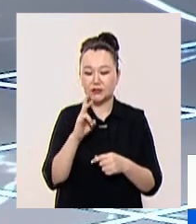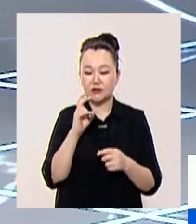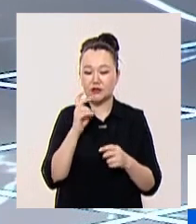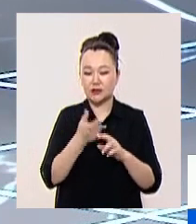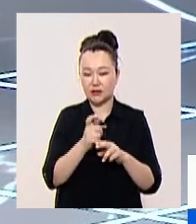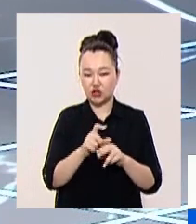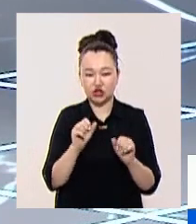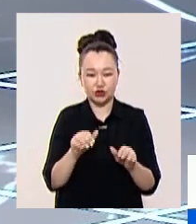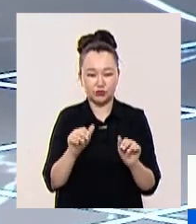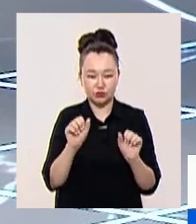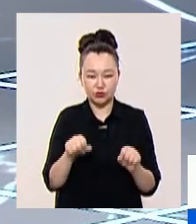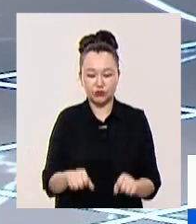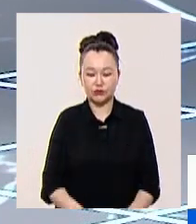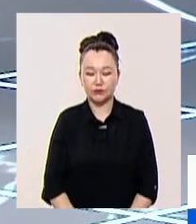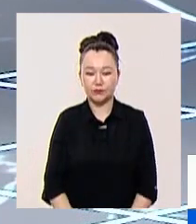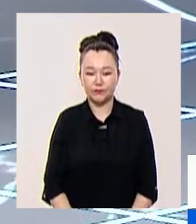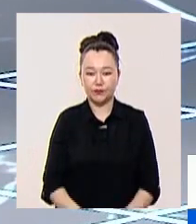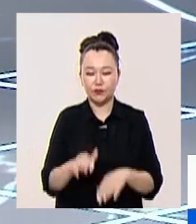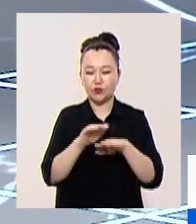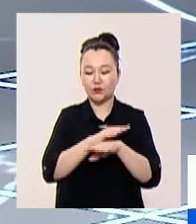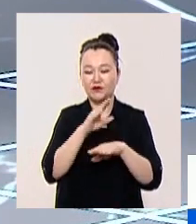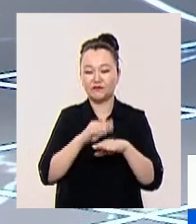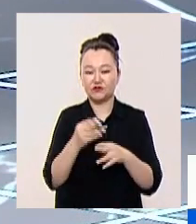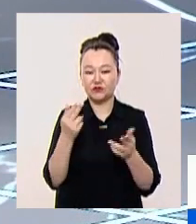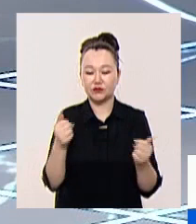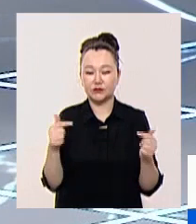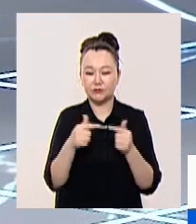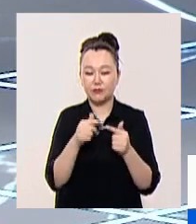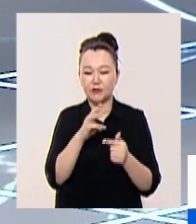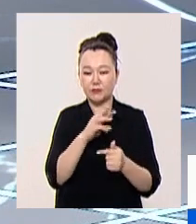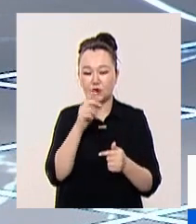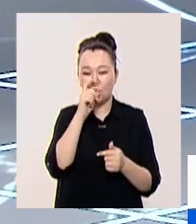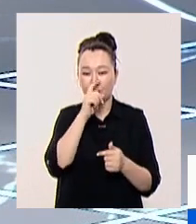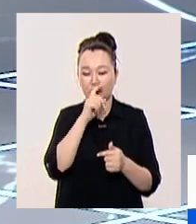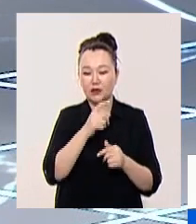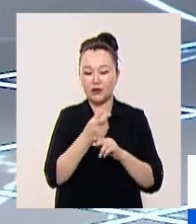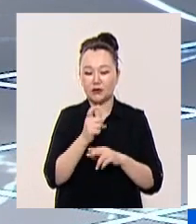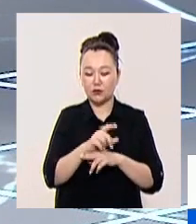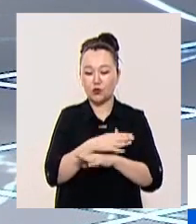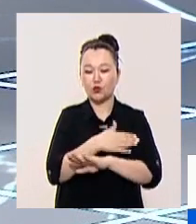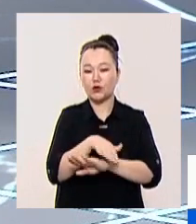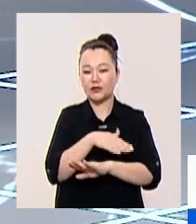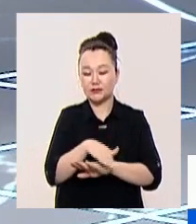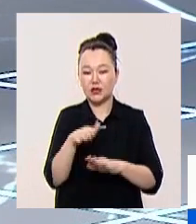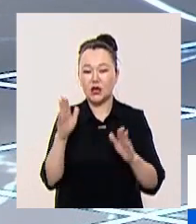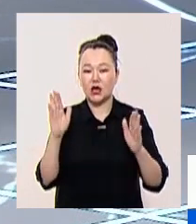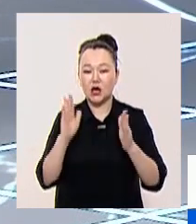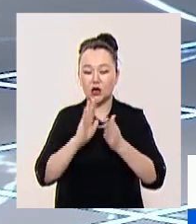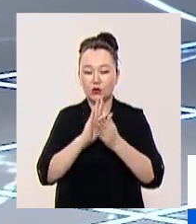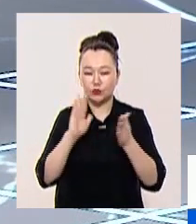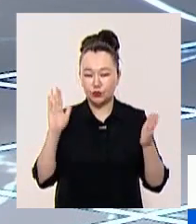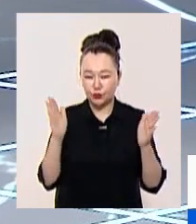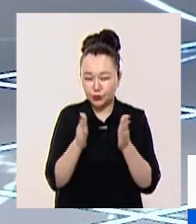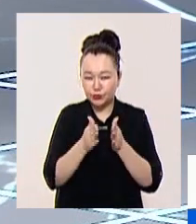этого вопроса? Добрый вечер. Да, действительно, Максима Горького уже как бы улица, она узкая,